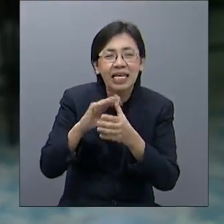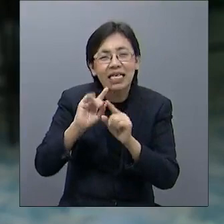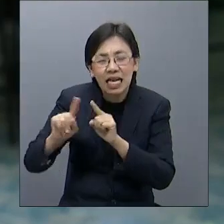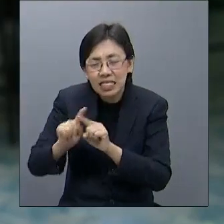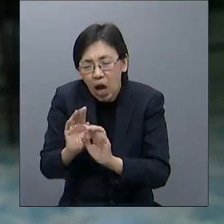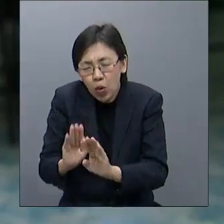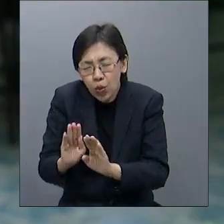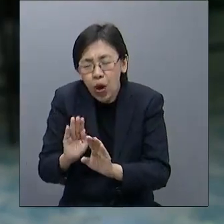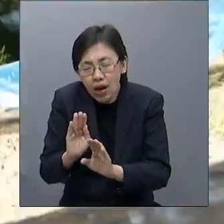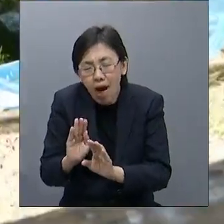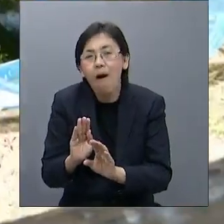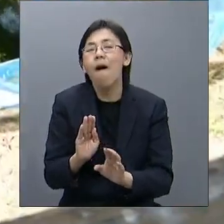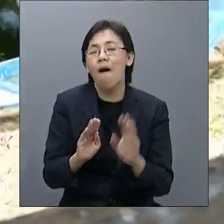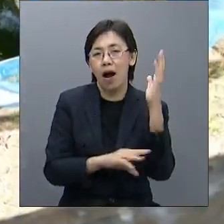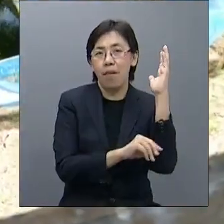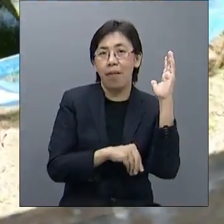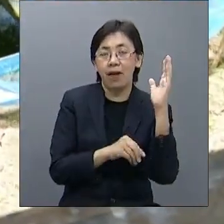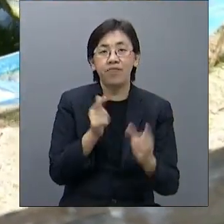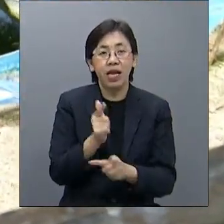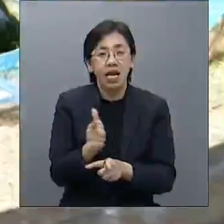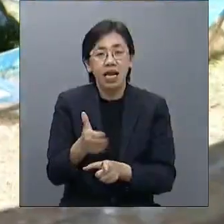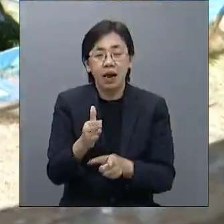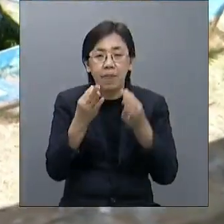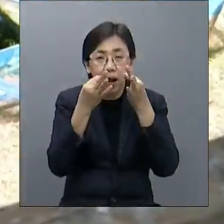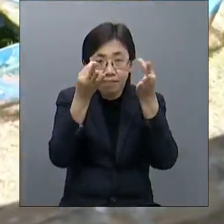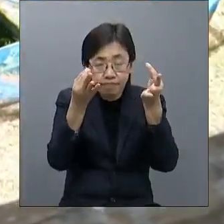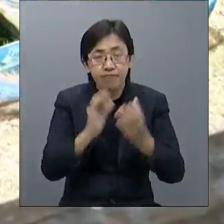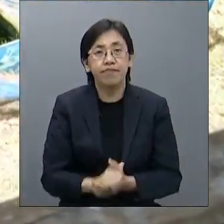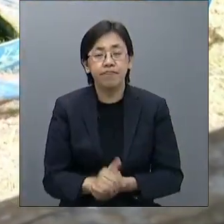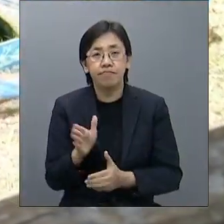ในเรื่องของปลาดุกนะครับเราจะเลี้ยงปลาส่วนใหญ่จะเป็นปลาดุกเพราะว่